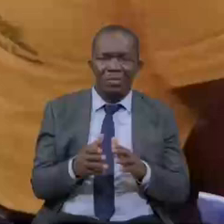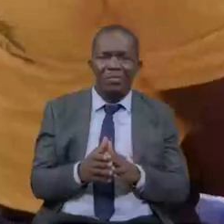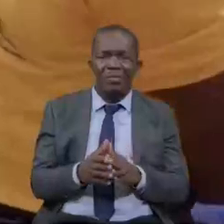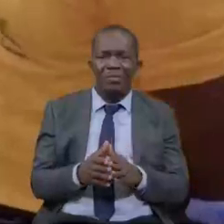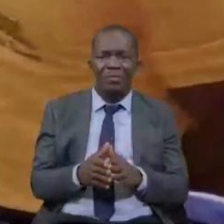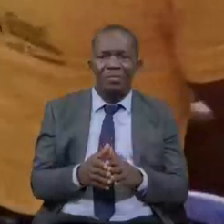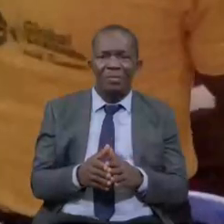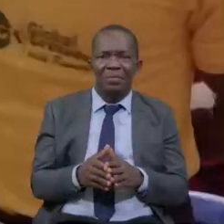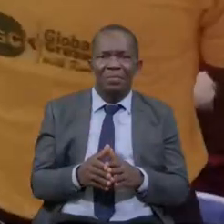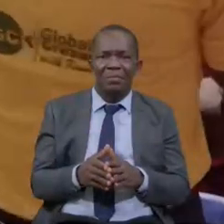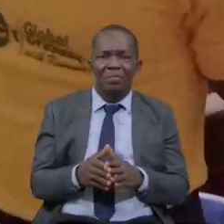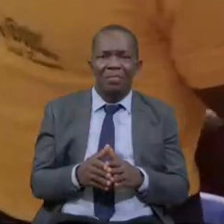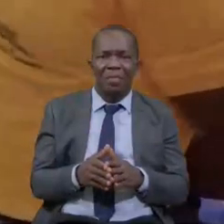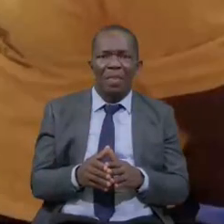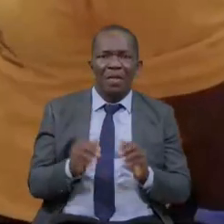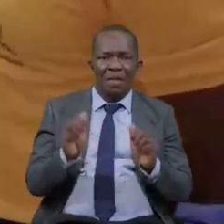capable de sauver,